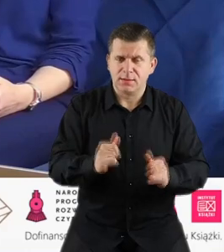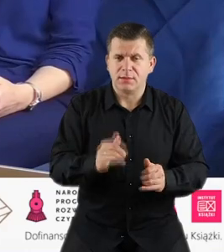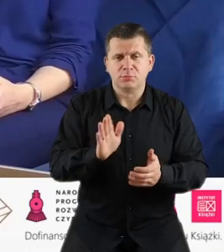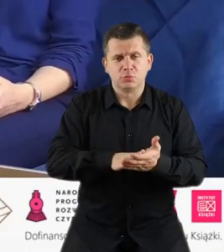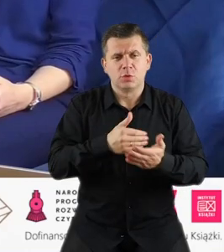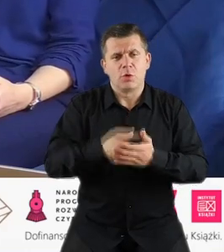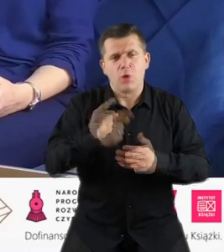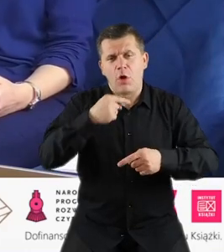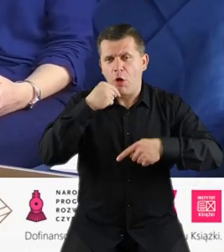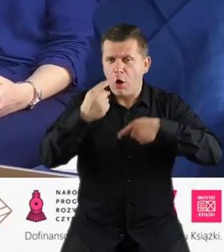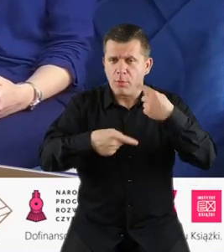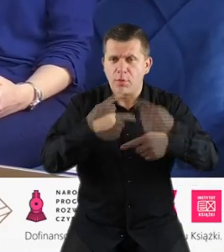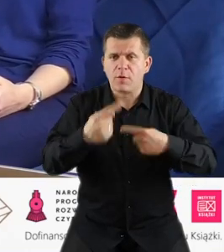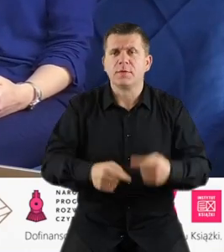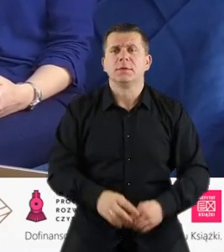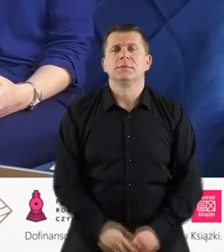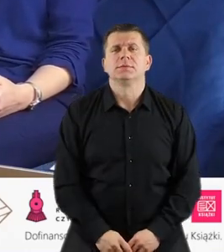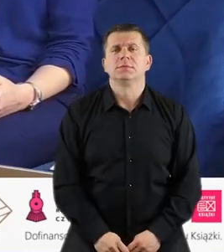motywem opowiadań jest